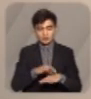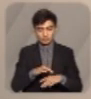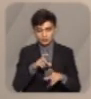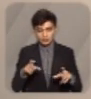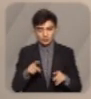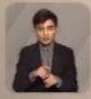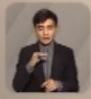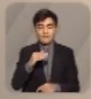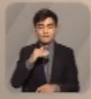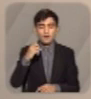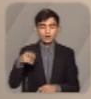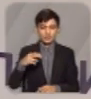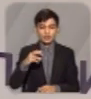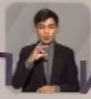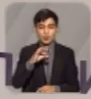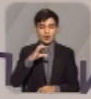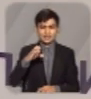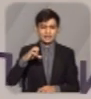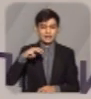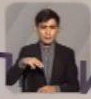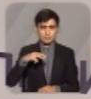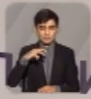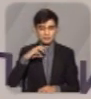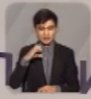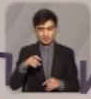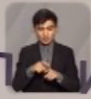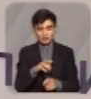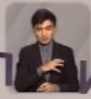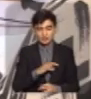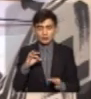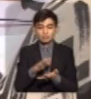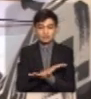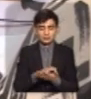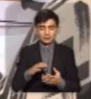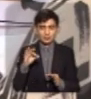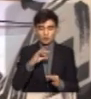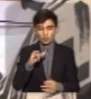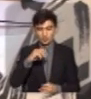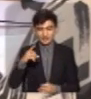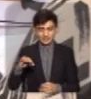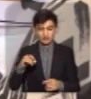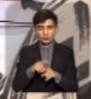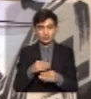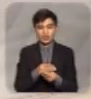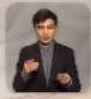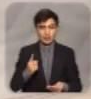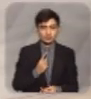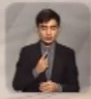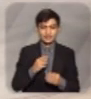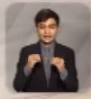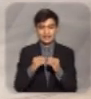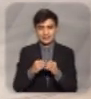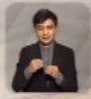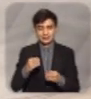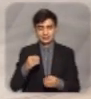В фонде ОСМС отметили, что направление на УЗИ пациенту дают при наличии показаний. Ожидание до 10